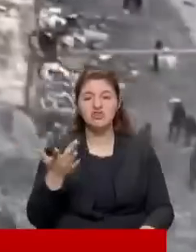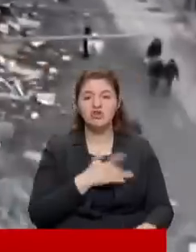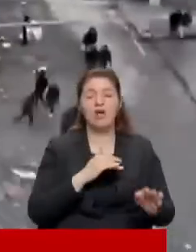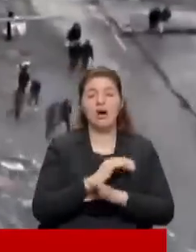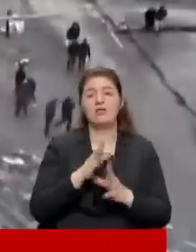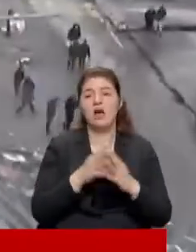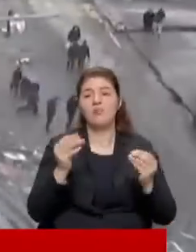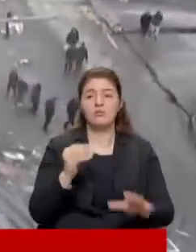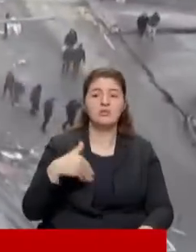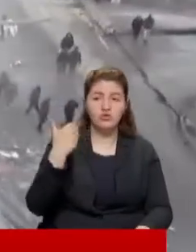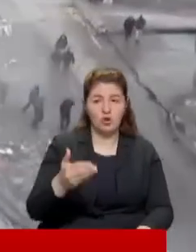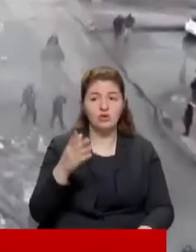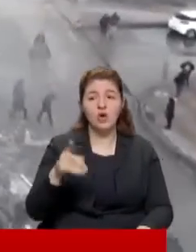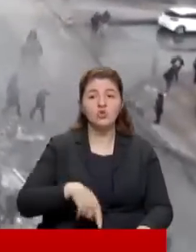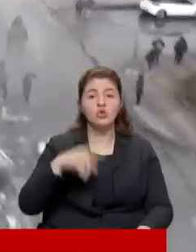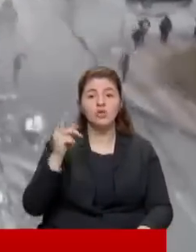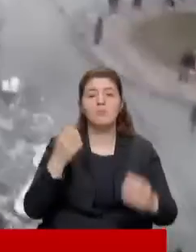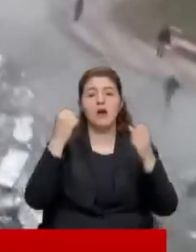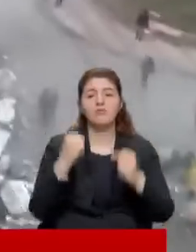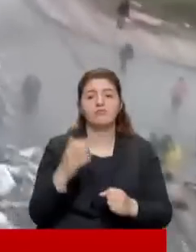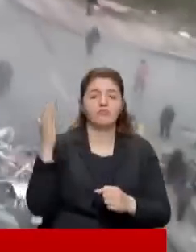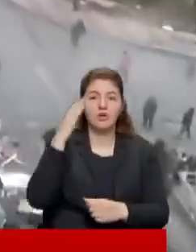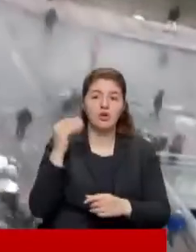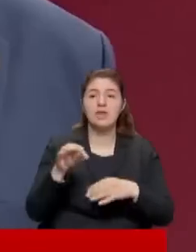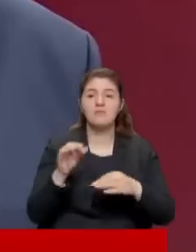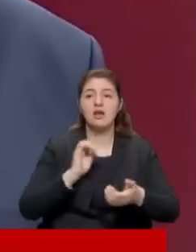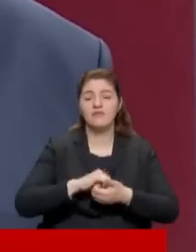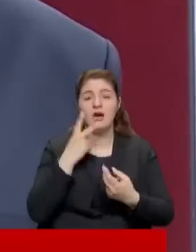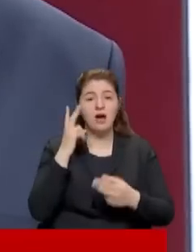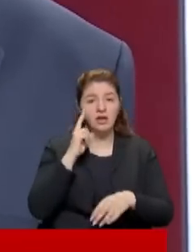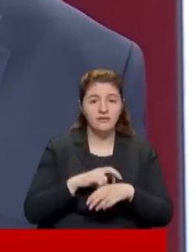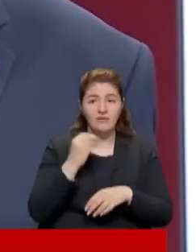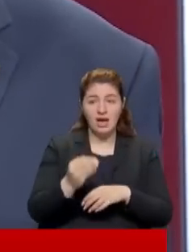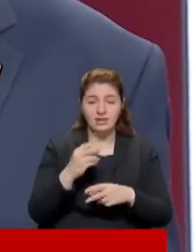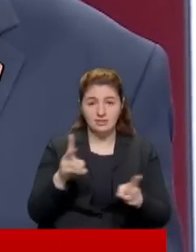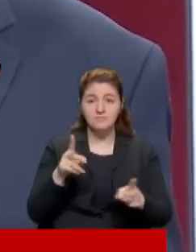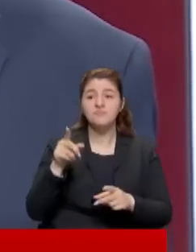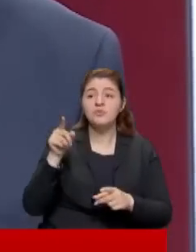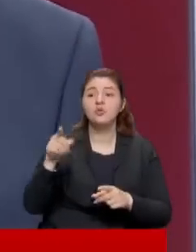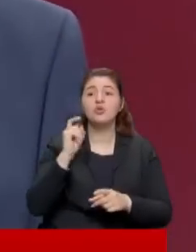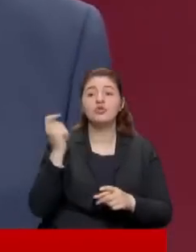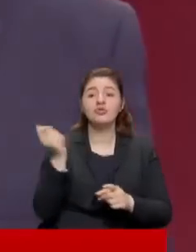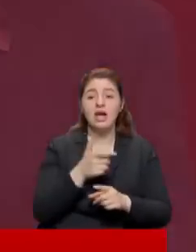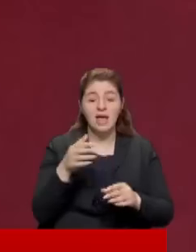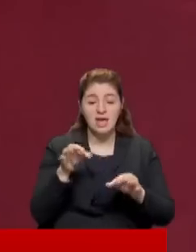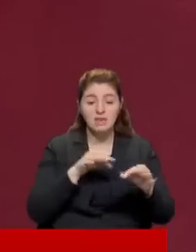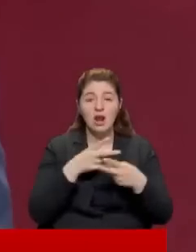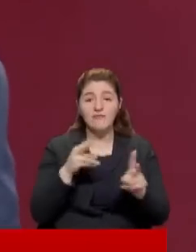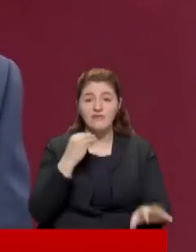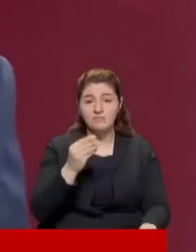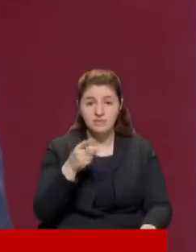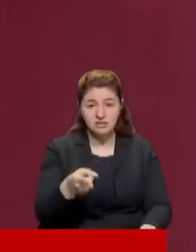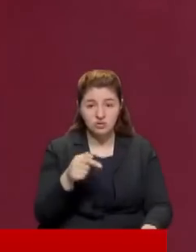hayatını kaybetmesinden sonra gündeme oturan İmar aflarını hatırlattı. 21 yılda bu ülkeye 9 tane imar affı getirmişsiniz.